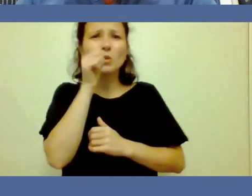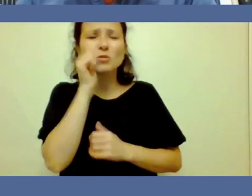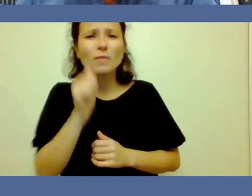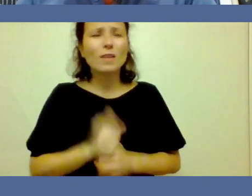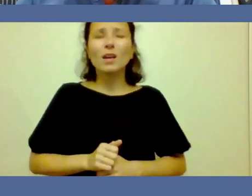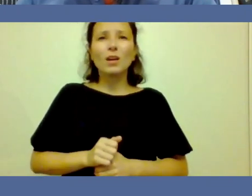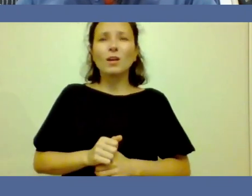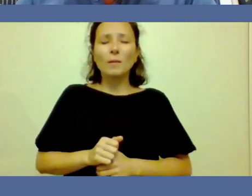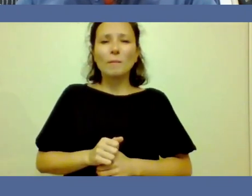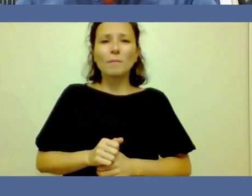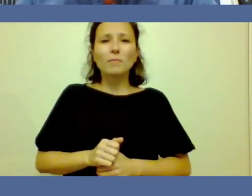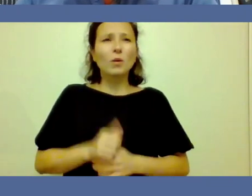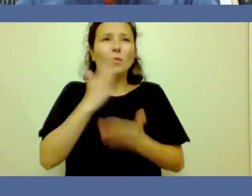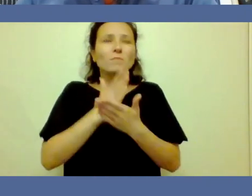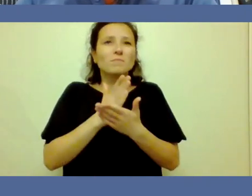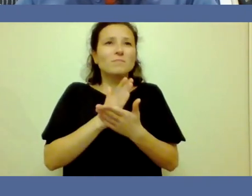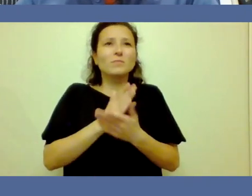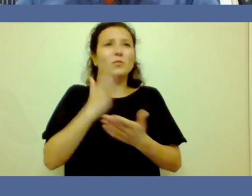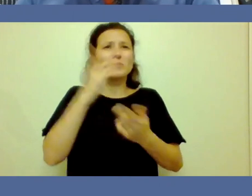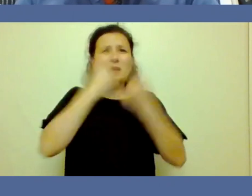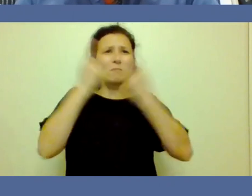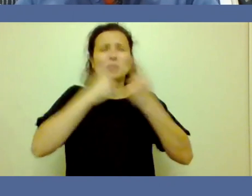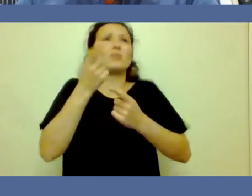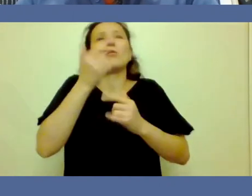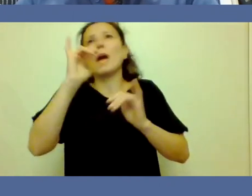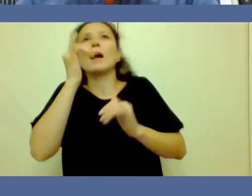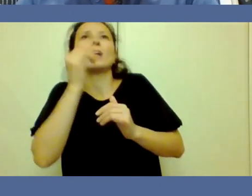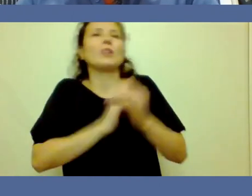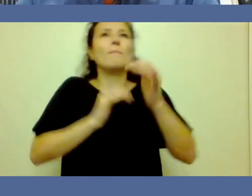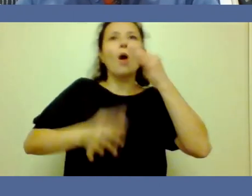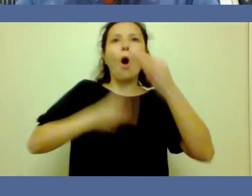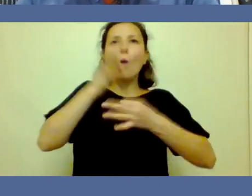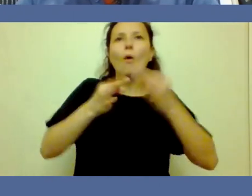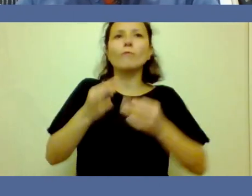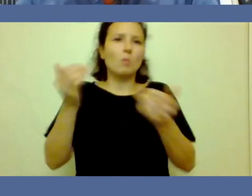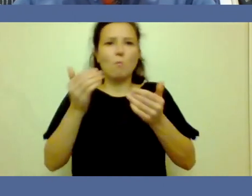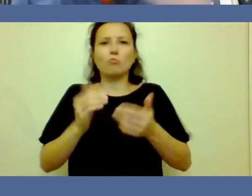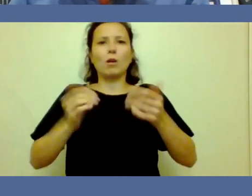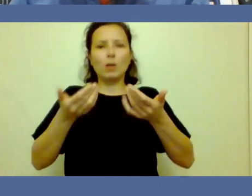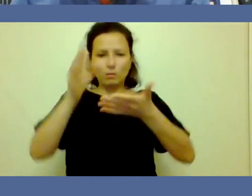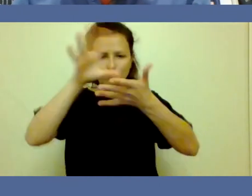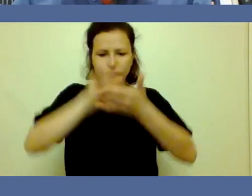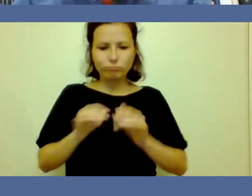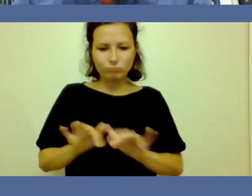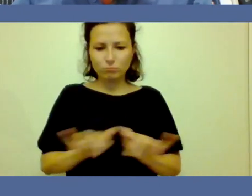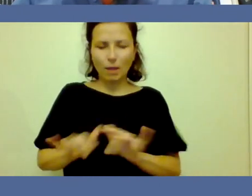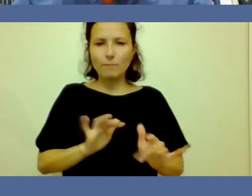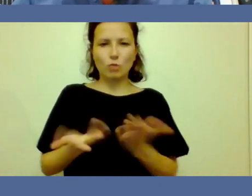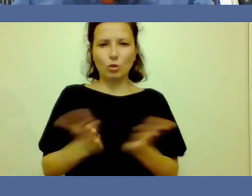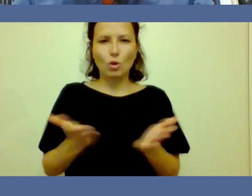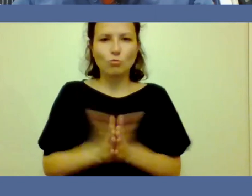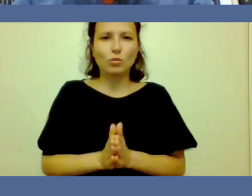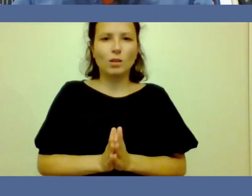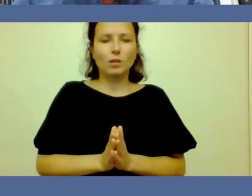jakiej pan myśli, to o jakiejś fabule, która po prostu jest wymyślona i może ktoś, kogoś to zainteresuje, a może nie. No byłabym absolutnie, nie